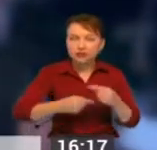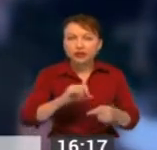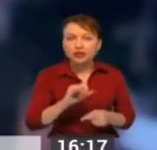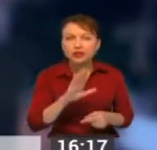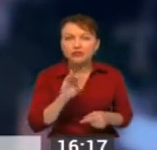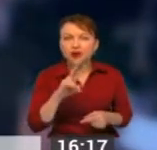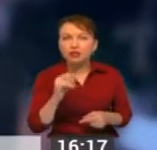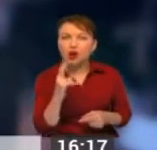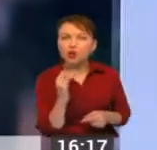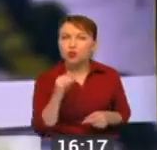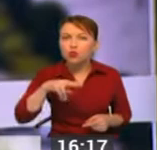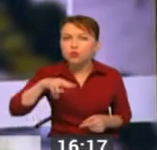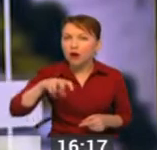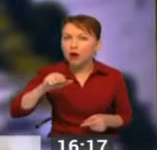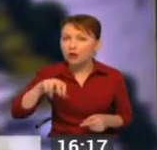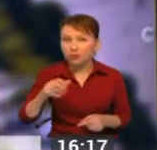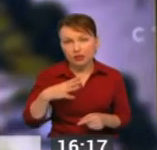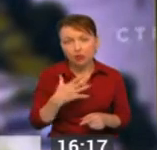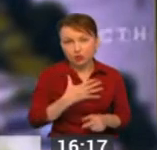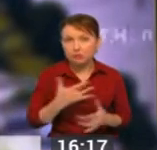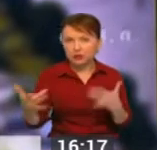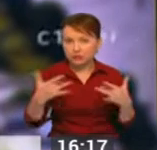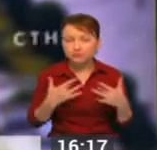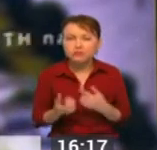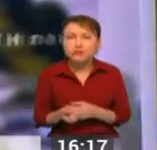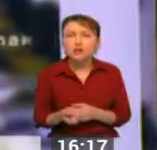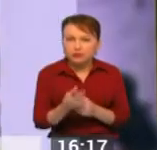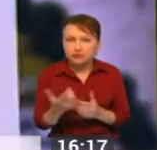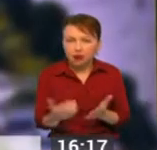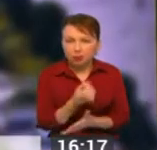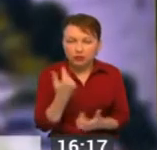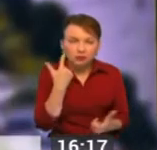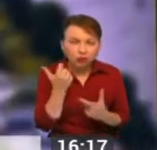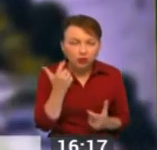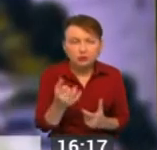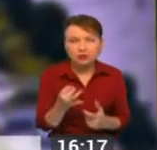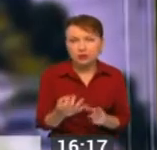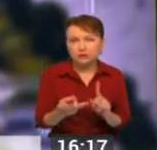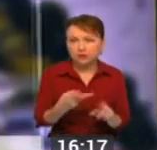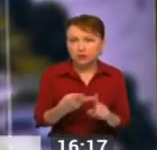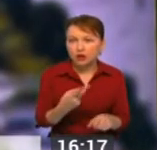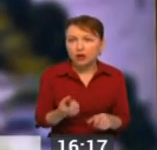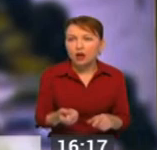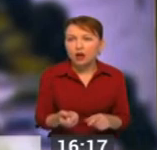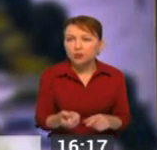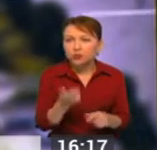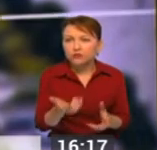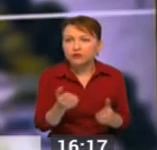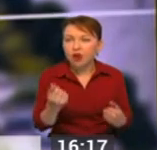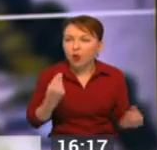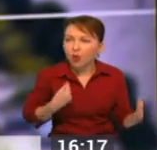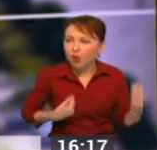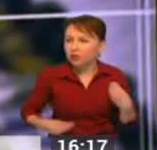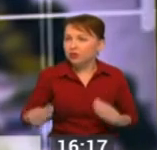постановка. А звідкиля ви знаходили цю інформацію, по-перше? А по-друге, ось ці автентичні